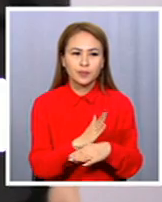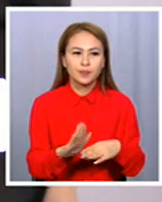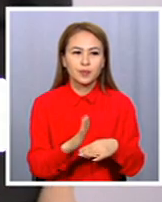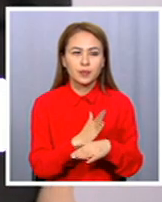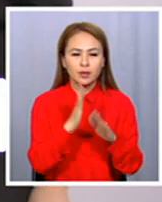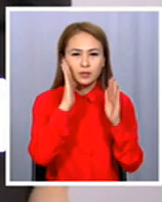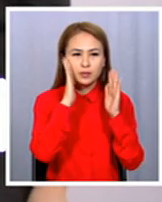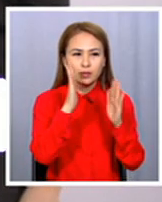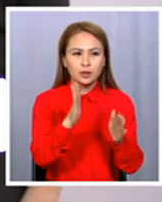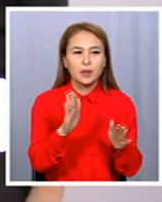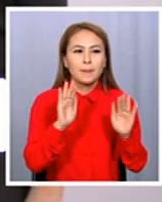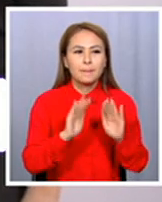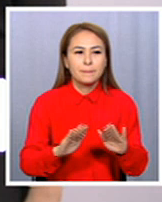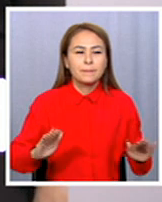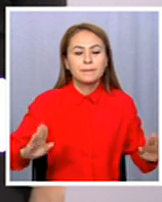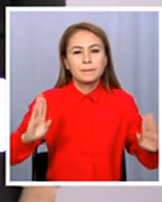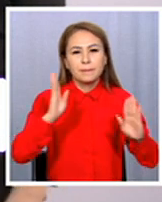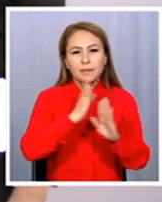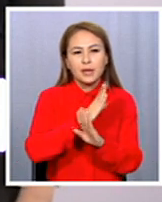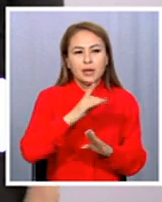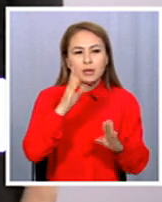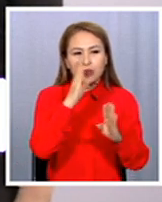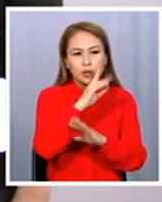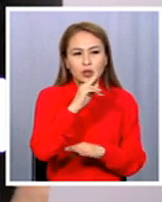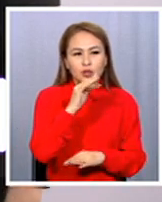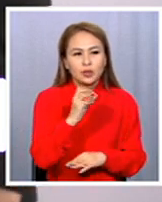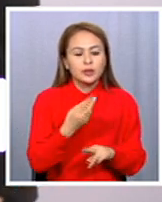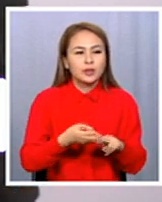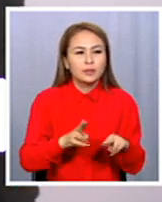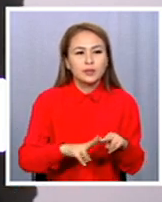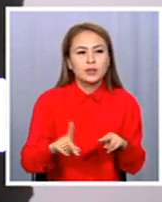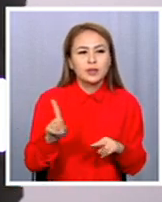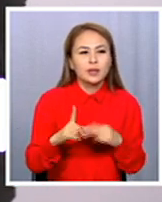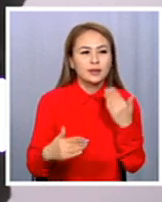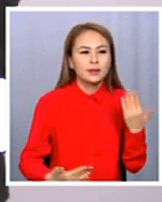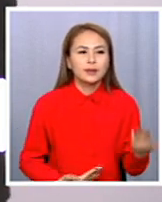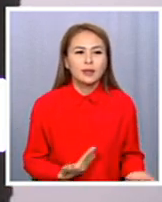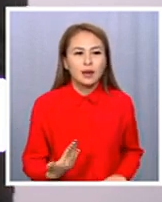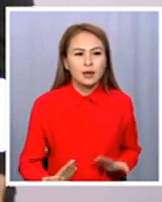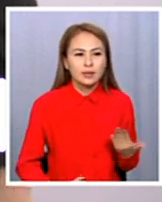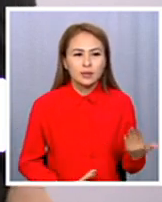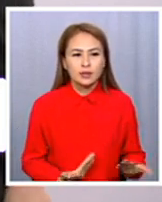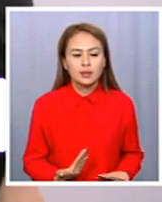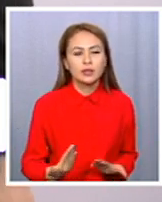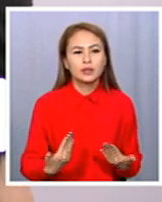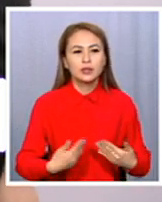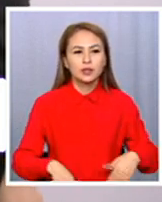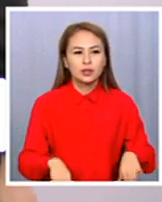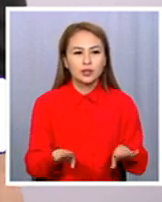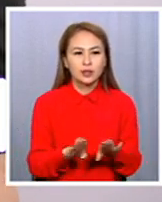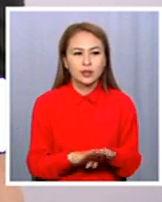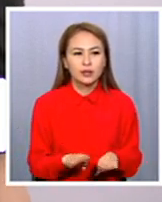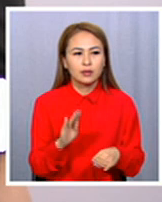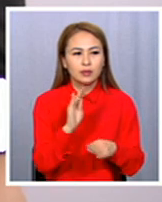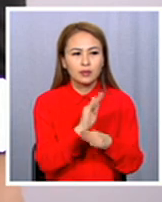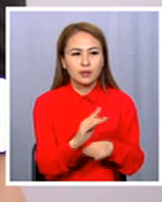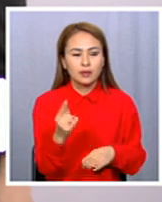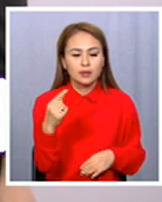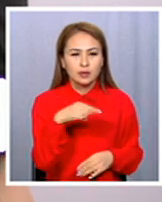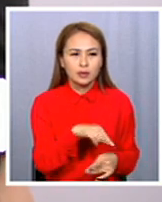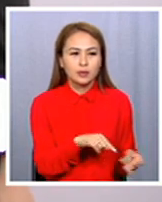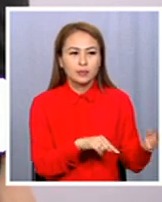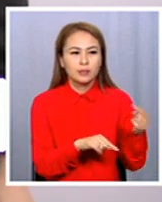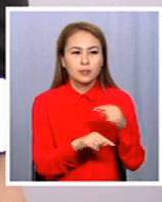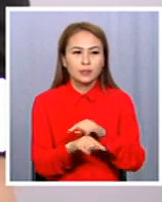тоқталайық. Балалар, табиғи экожүйе дегеніміз не? Табиғи экожүйе дегеніміз табиғи күштердің әсерінен пайда